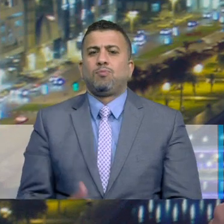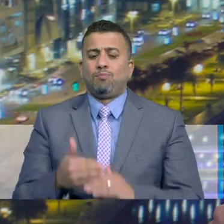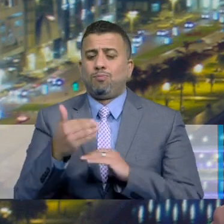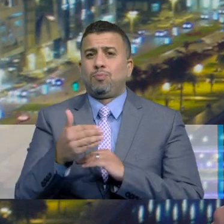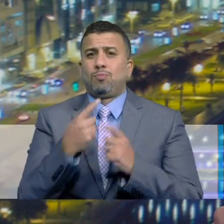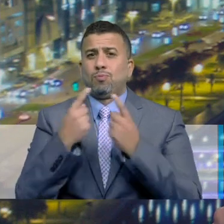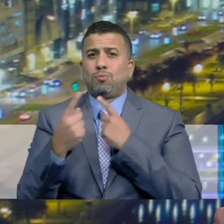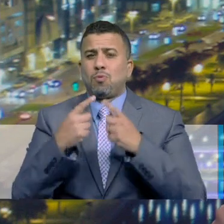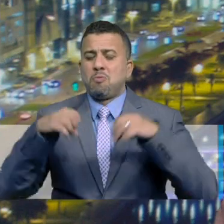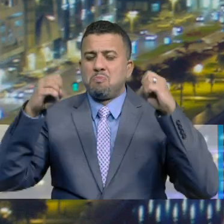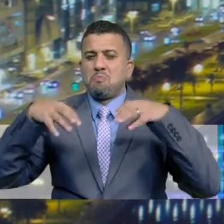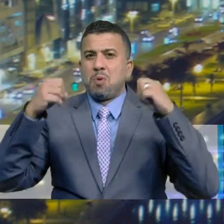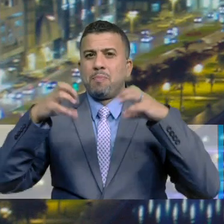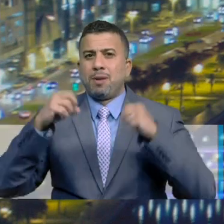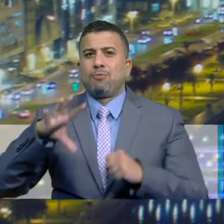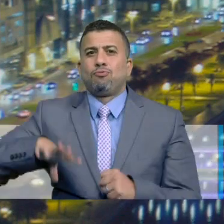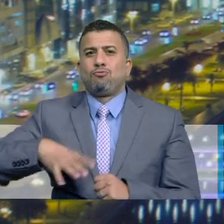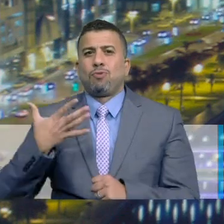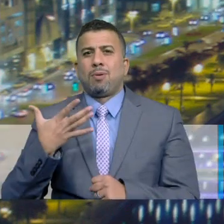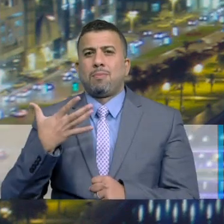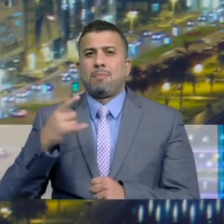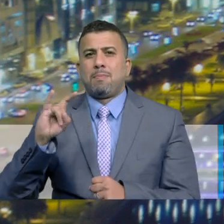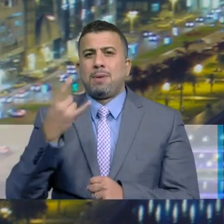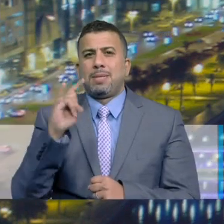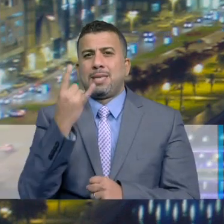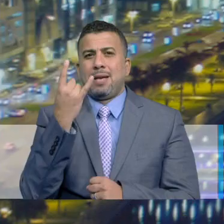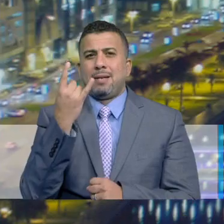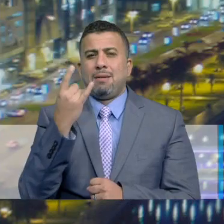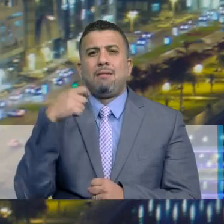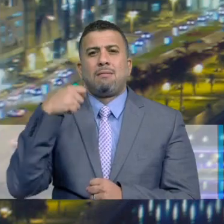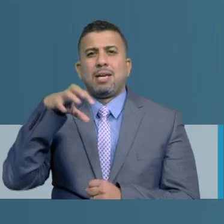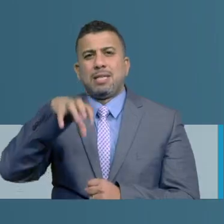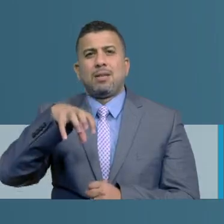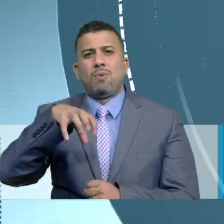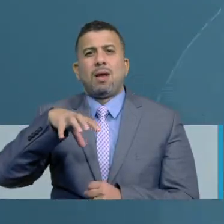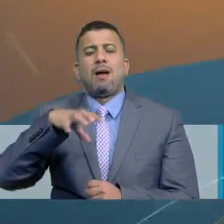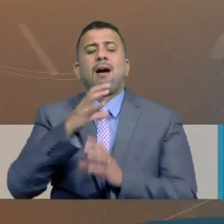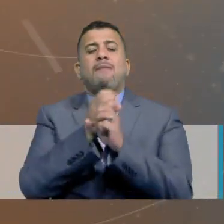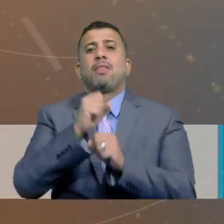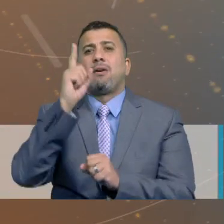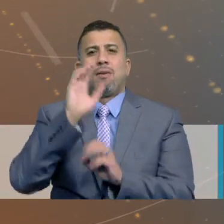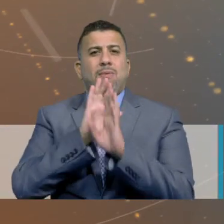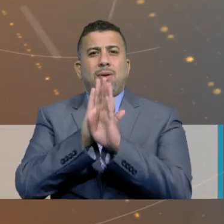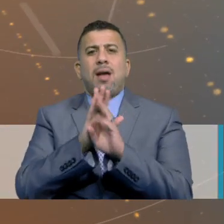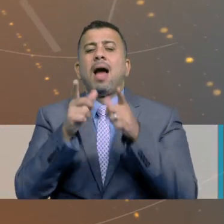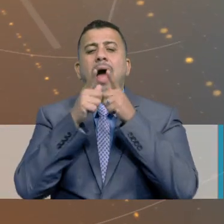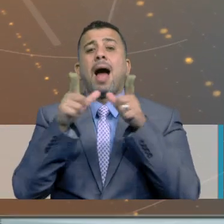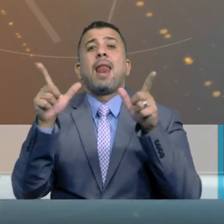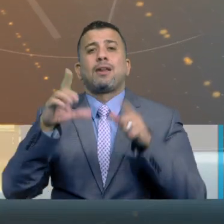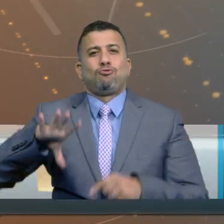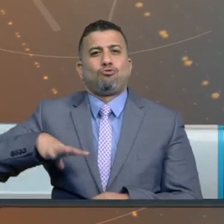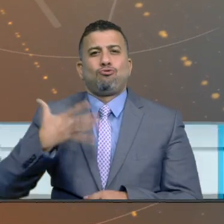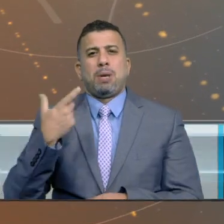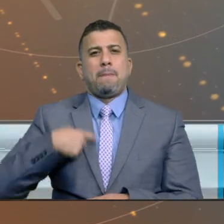بعد مشوره ومباركه من صاحب السمو الشيخ محمد بن زايد ال نهيان رئيس الدوله حفظه الله ورعاه